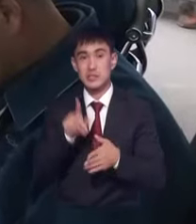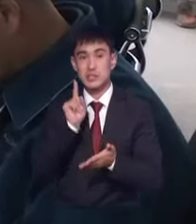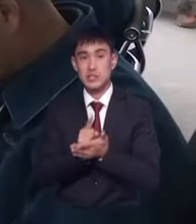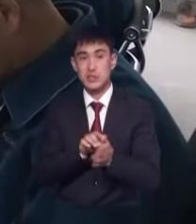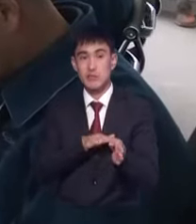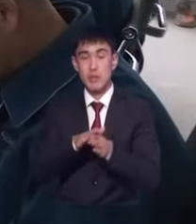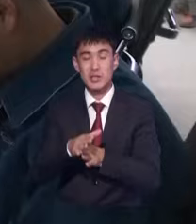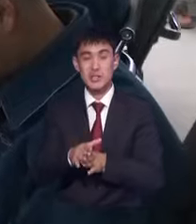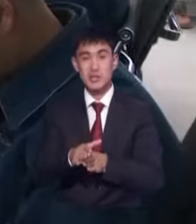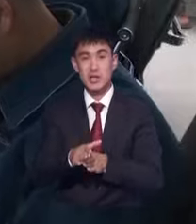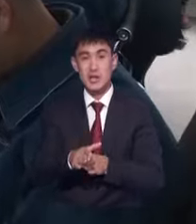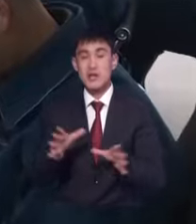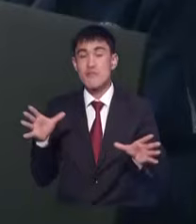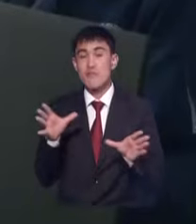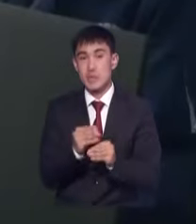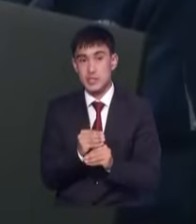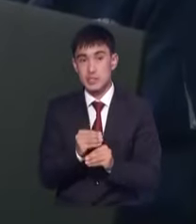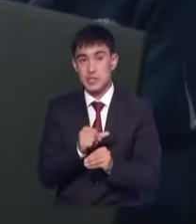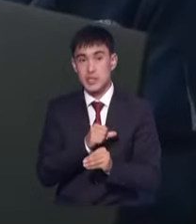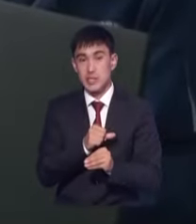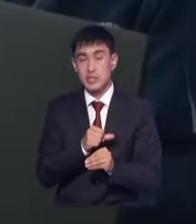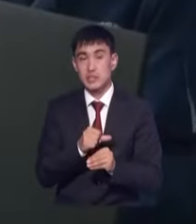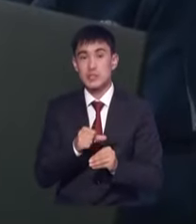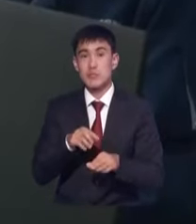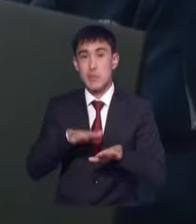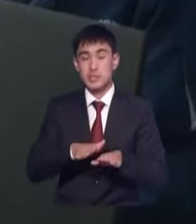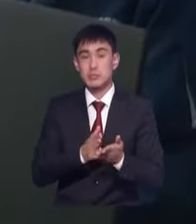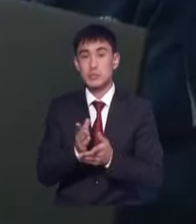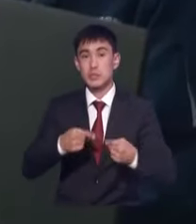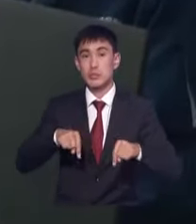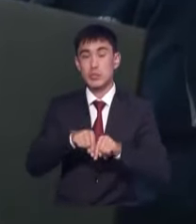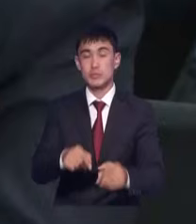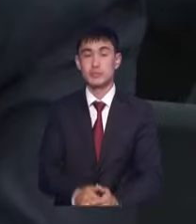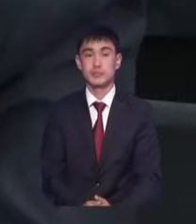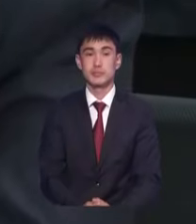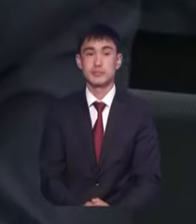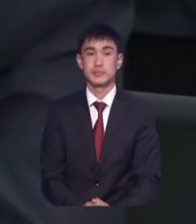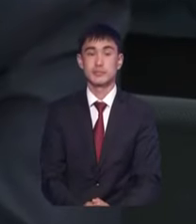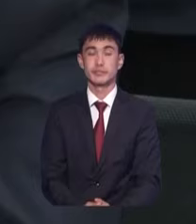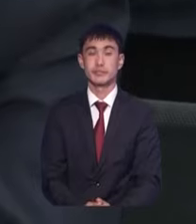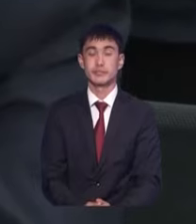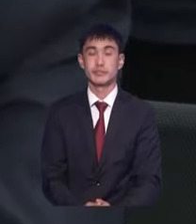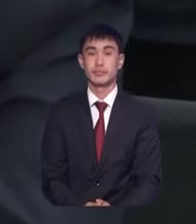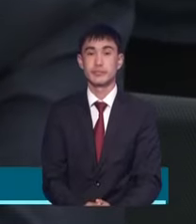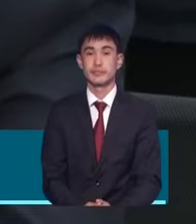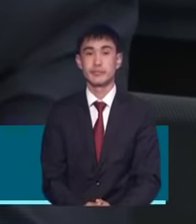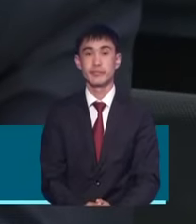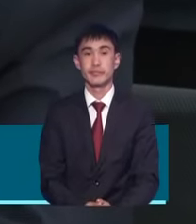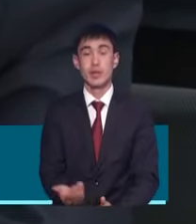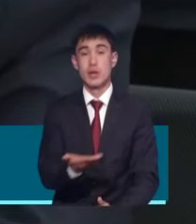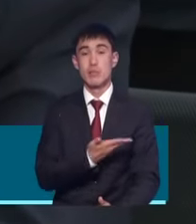должны осуществляться не самостоятельно, а совместно с местным исполнительным органом. Мы говорили